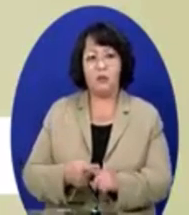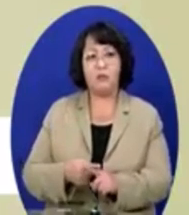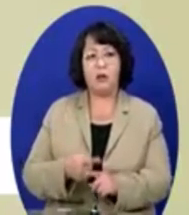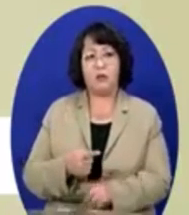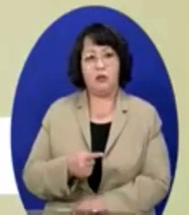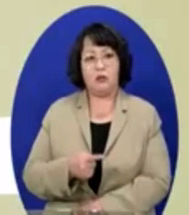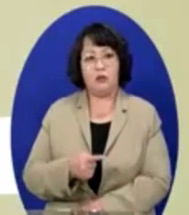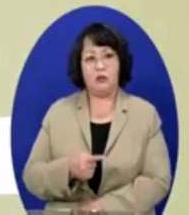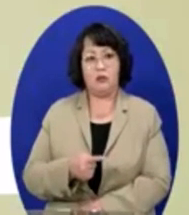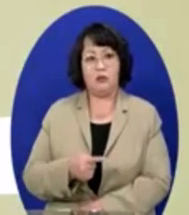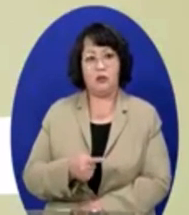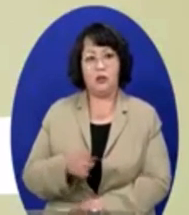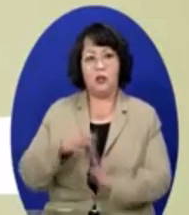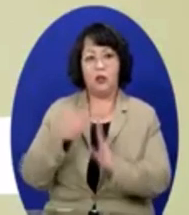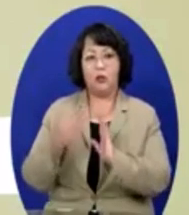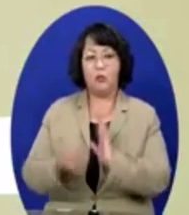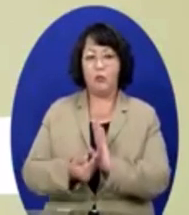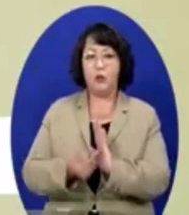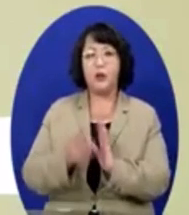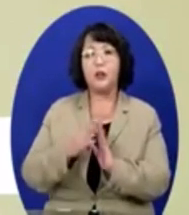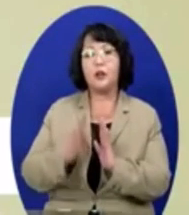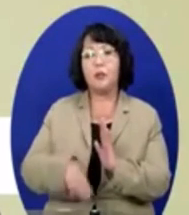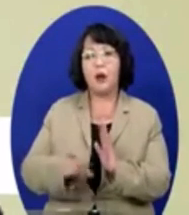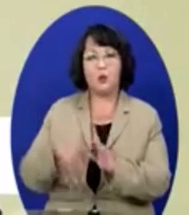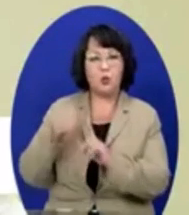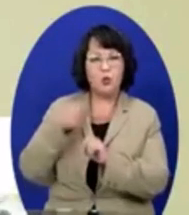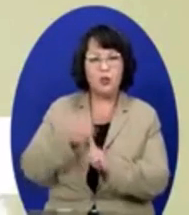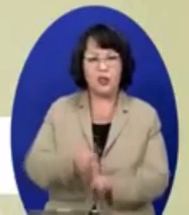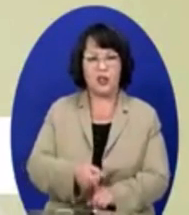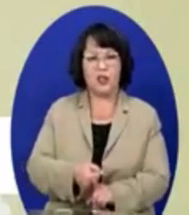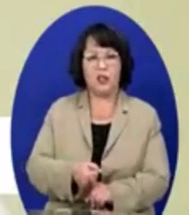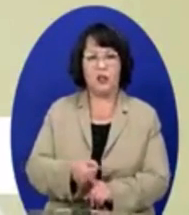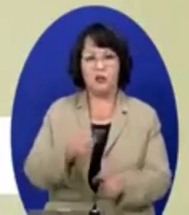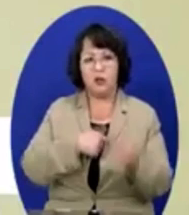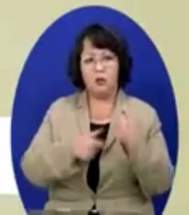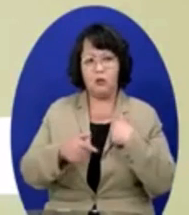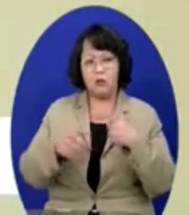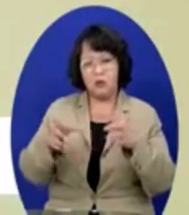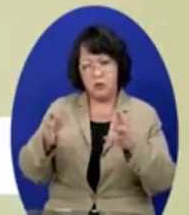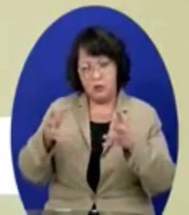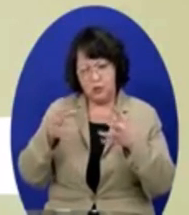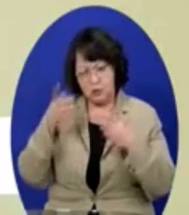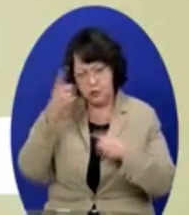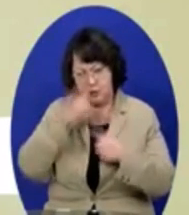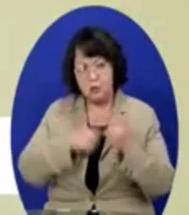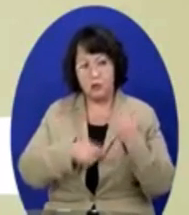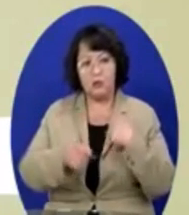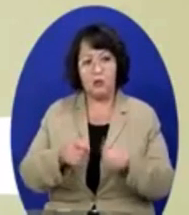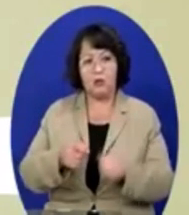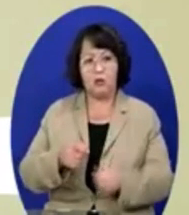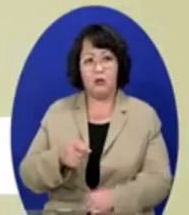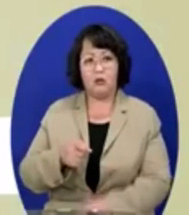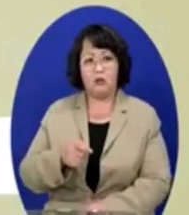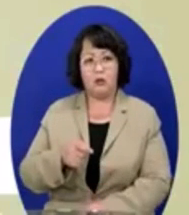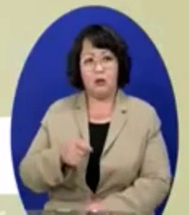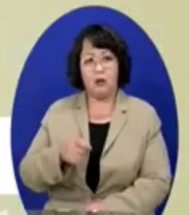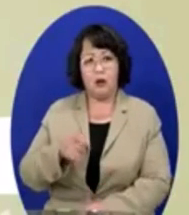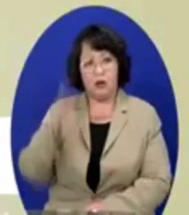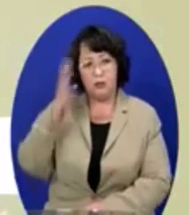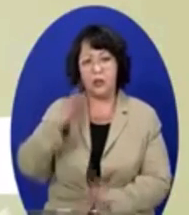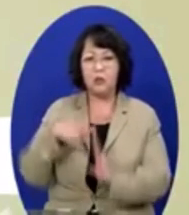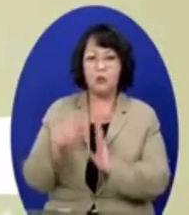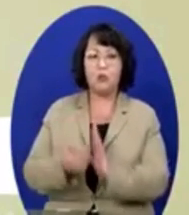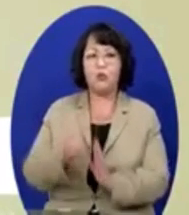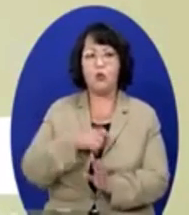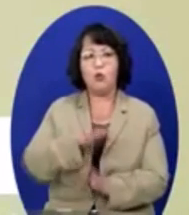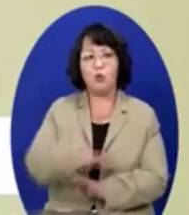син гэр бүлтэй байж хахад хүчирхийллийг өөрийн мэдлүүг амсаад байдаг. Бид хүчирхийллийг өөрсдөө одоо бий болгоод байгаа